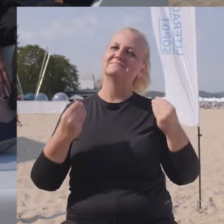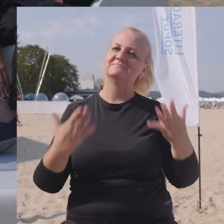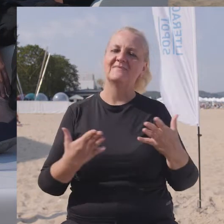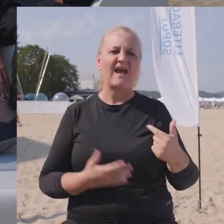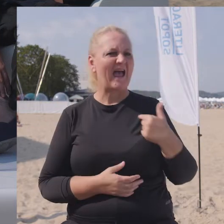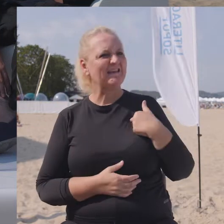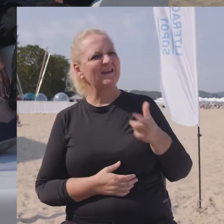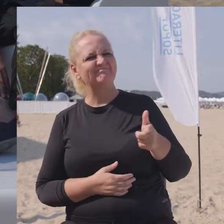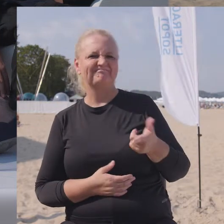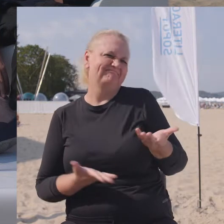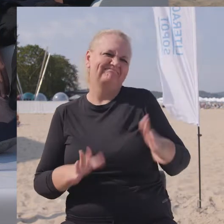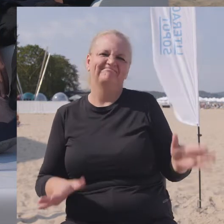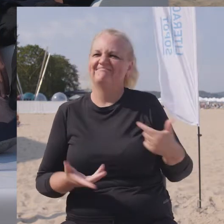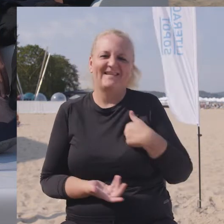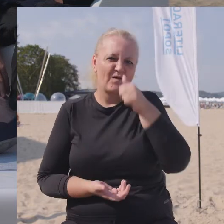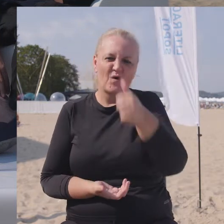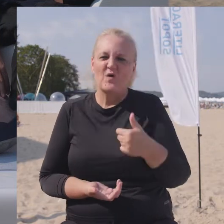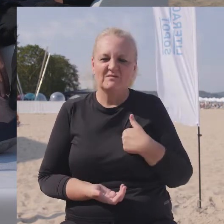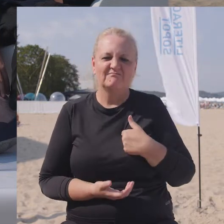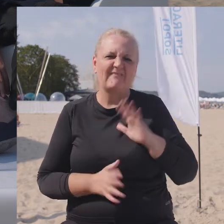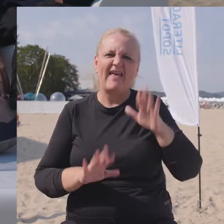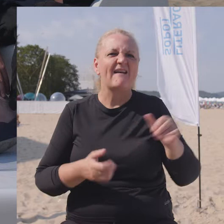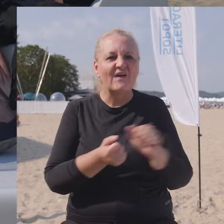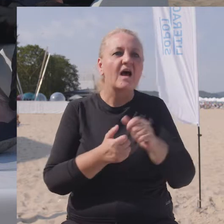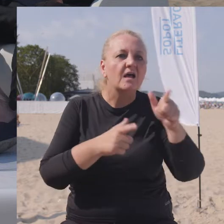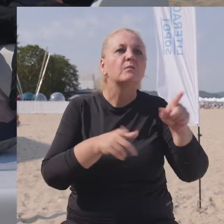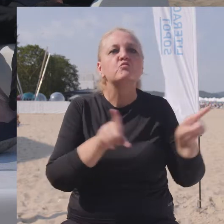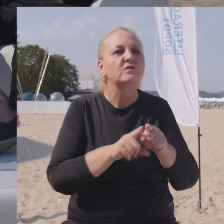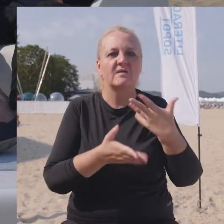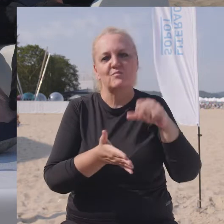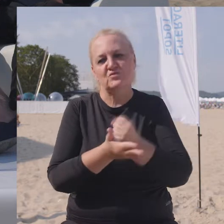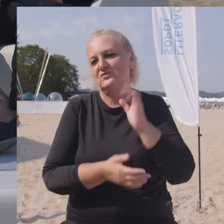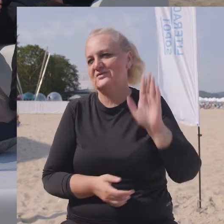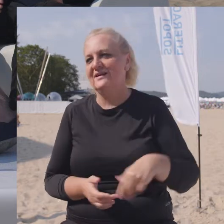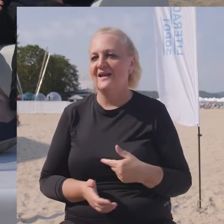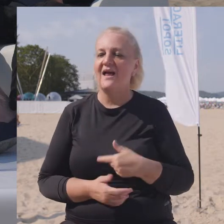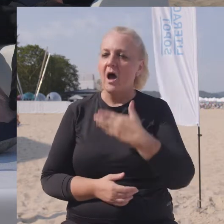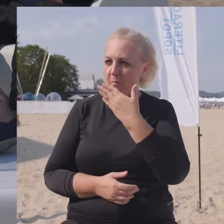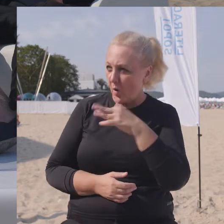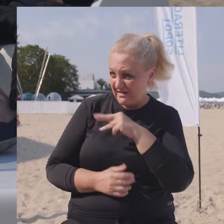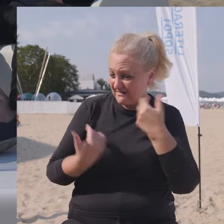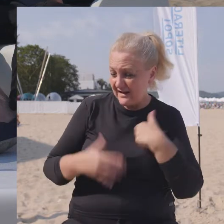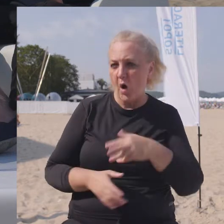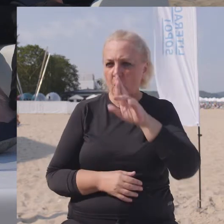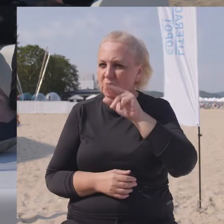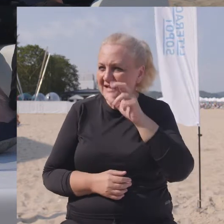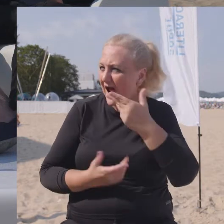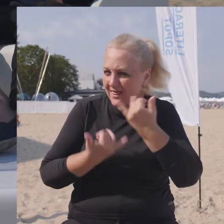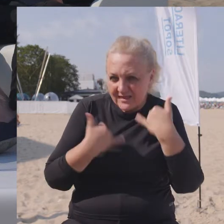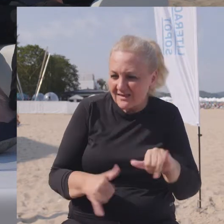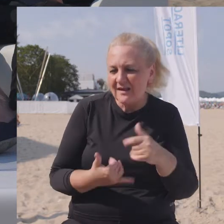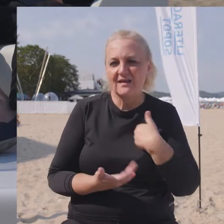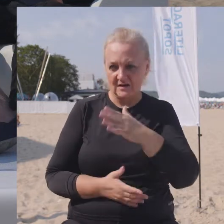nie udało mi się. I przestałam po prostu, walczyć z tym. Czyli nie poszłaś ani w modernistyczne, ani w rustykalne, tylko na